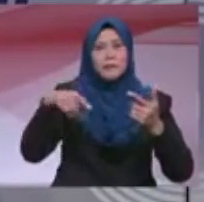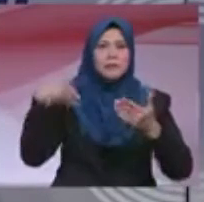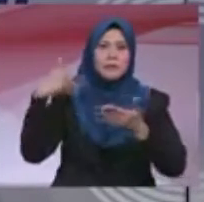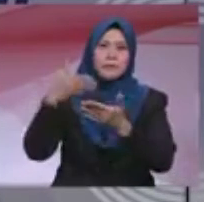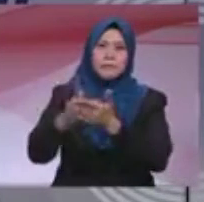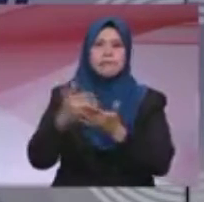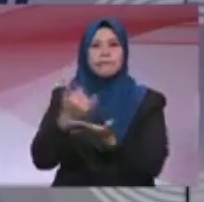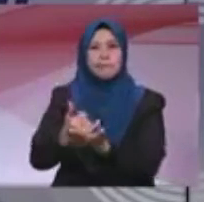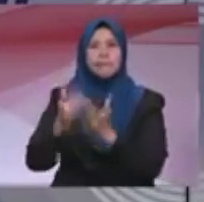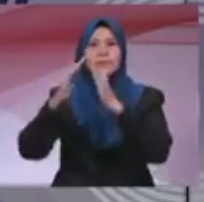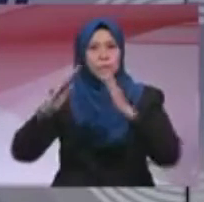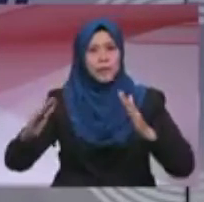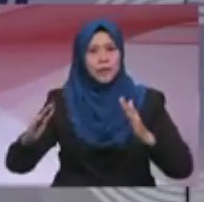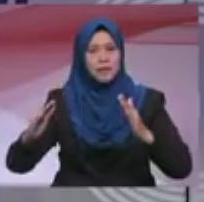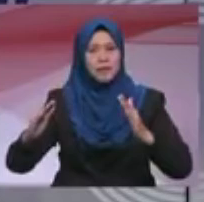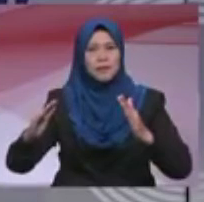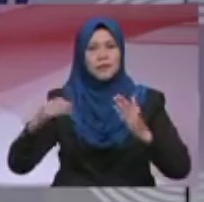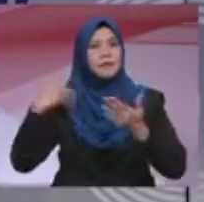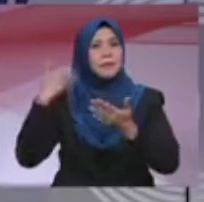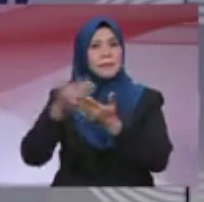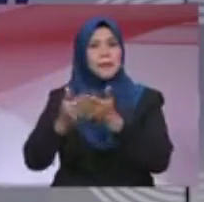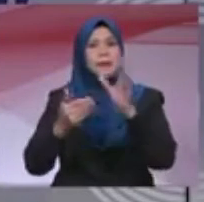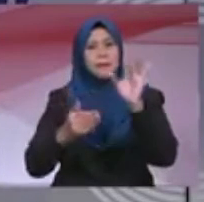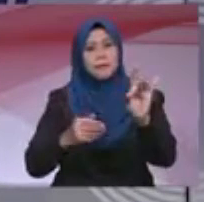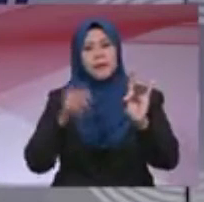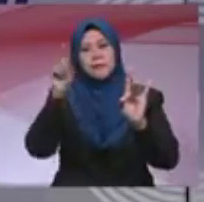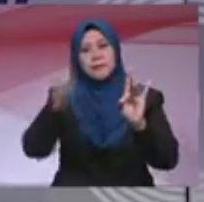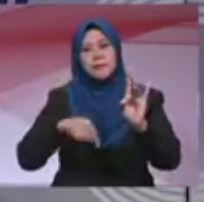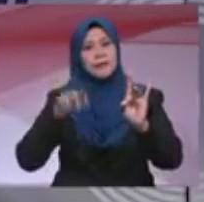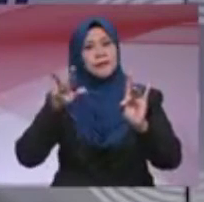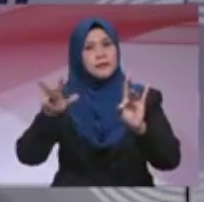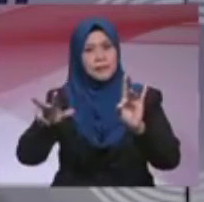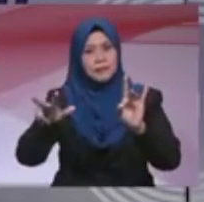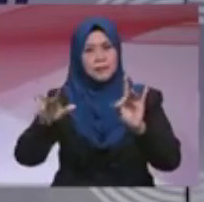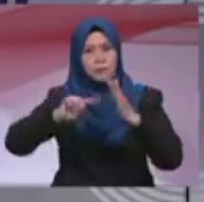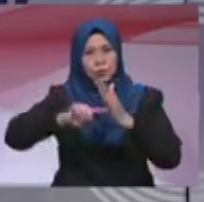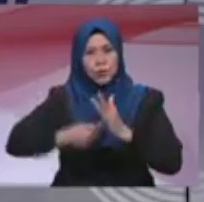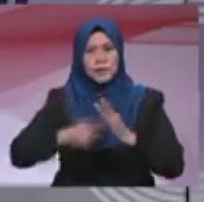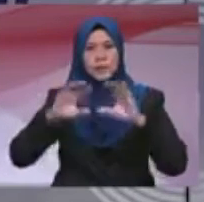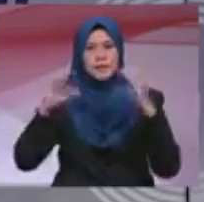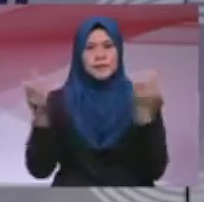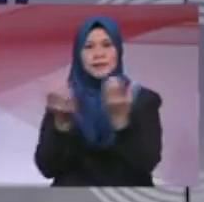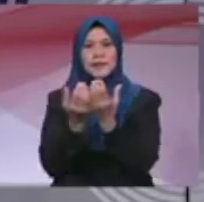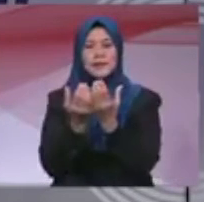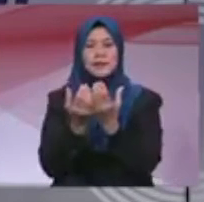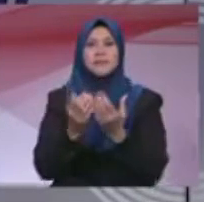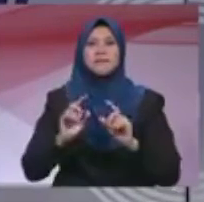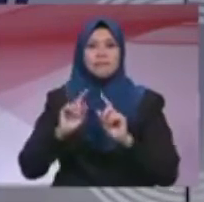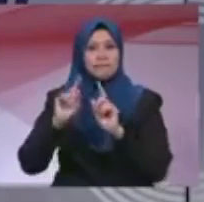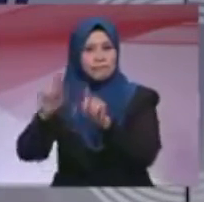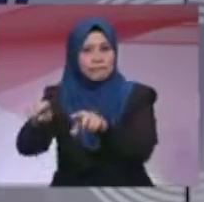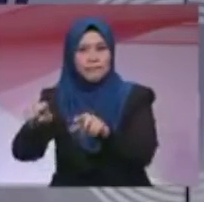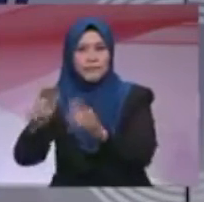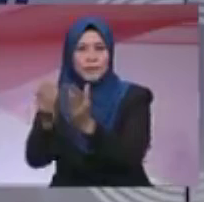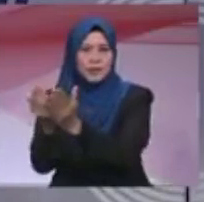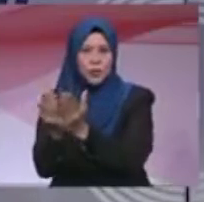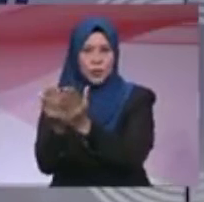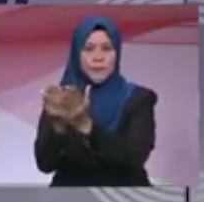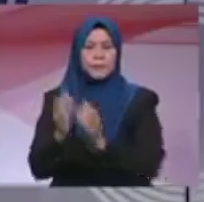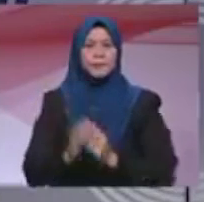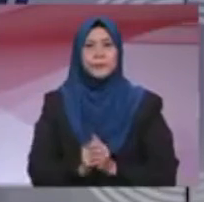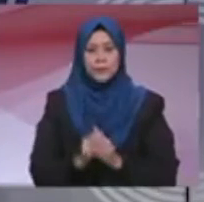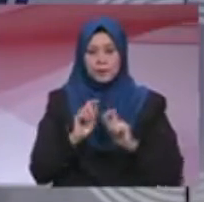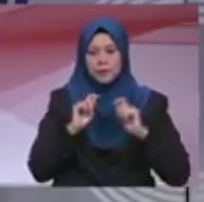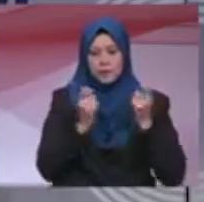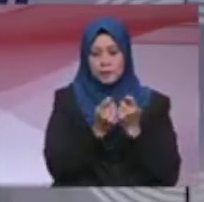sehingga 8 hari bulan Mac, yang kita akan mula kelas secara bersemuka. Untuk tingkatan